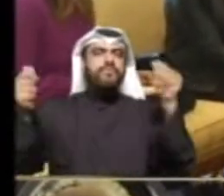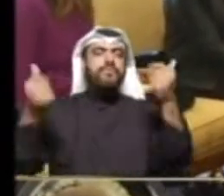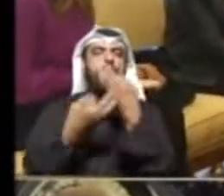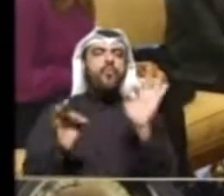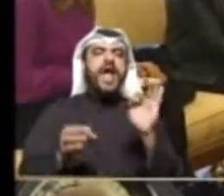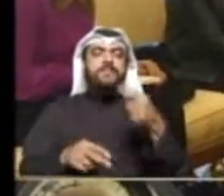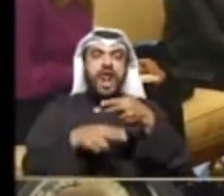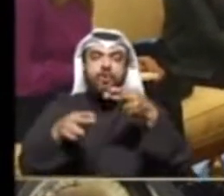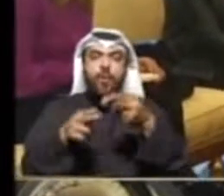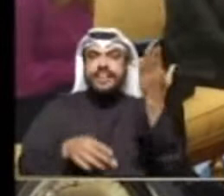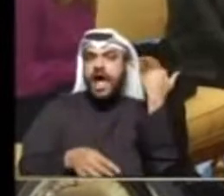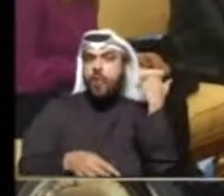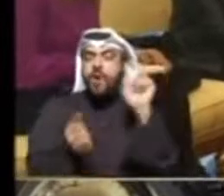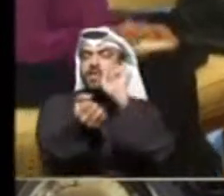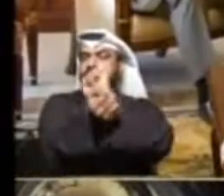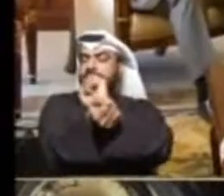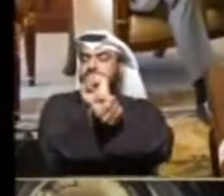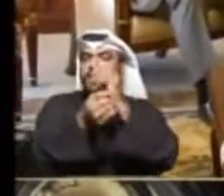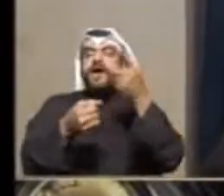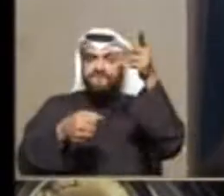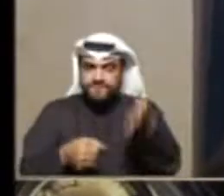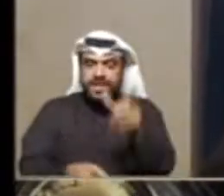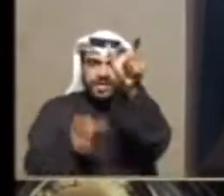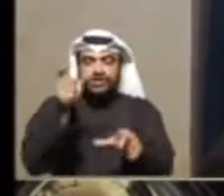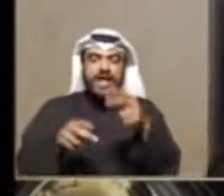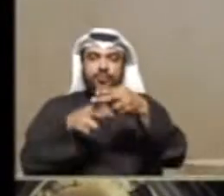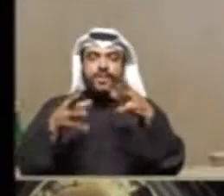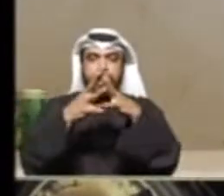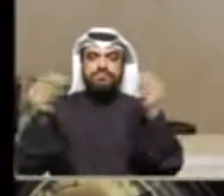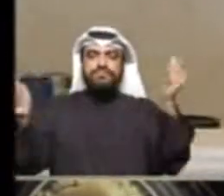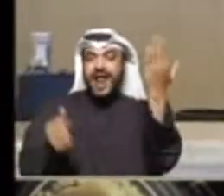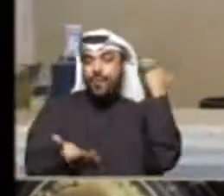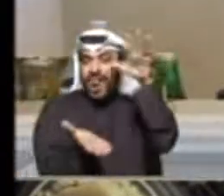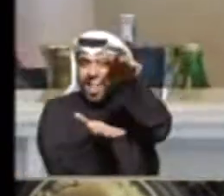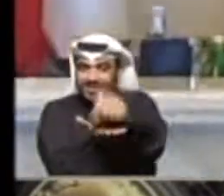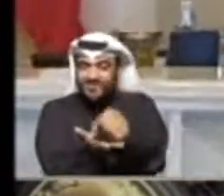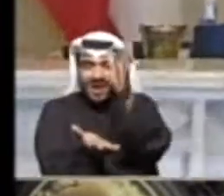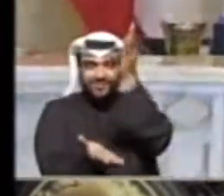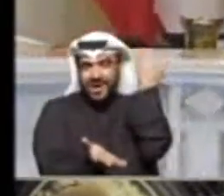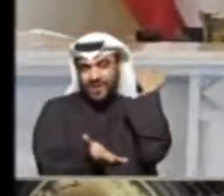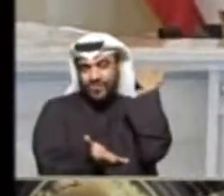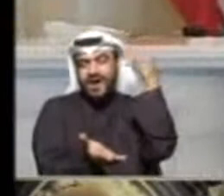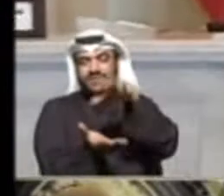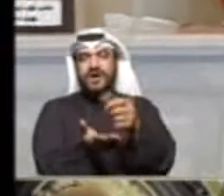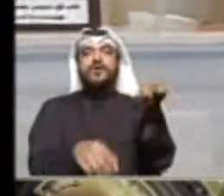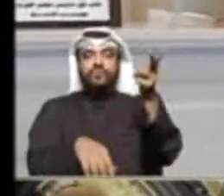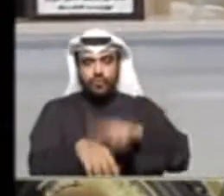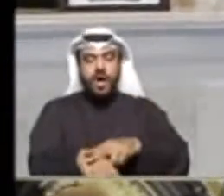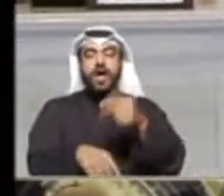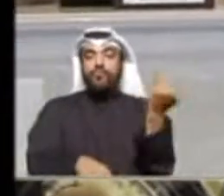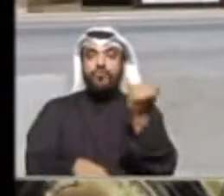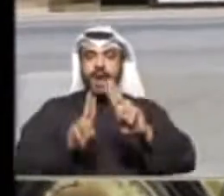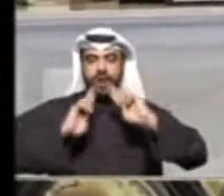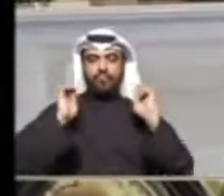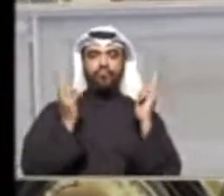الكويتيين والممتلكات الكويتية والأرشيف الوطني الكويتي. كما أحاط المجلس عن الاستعدادات الجارية لعقد مؤتمر الكويت